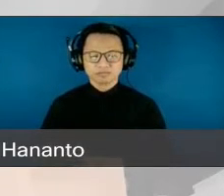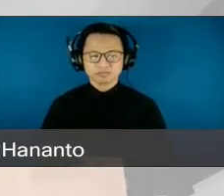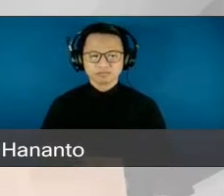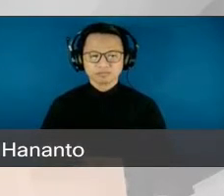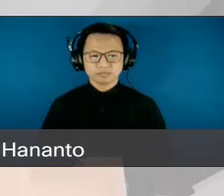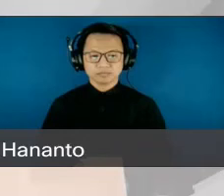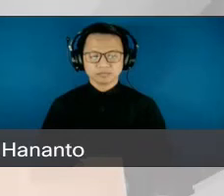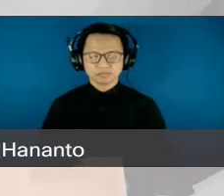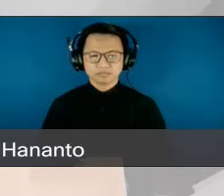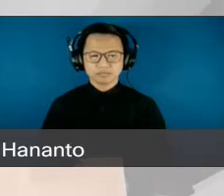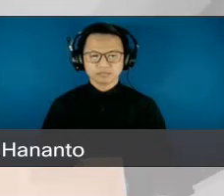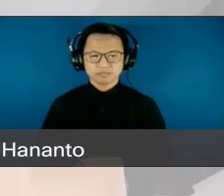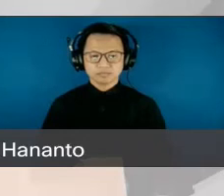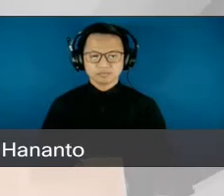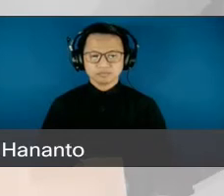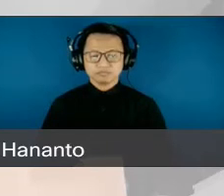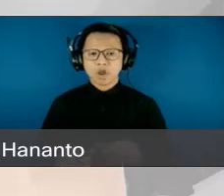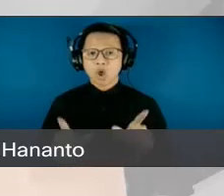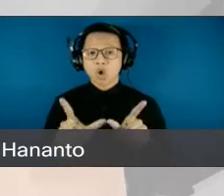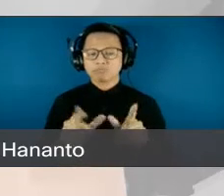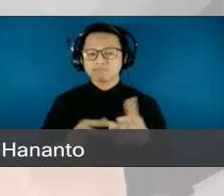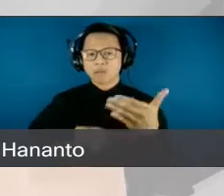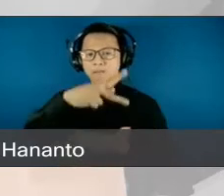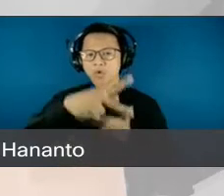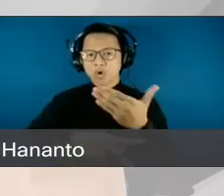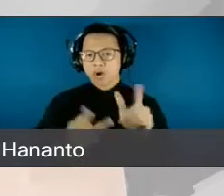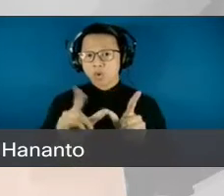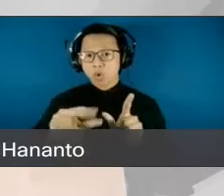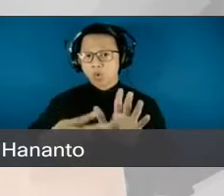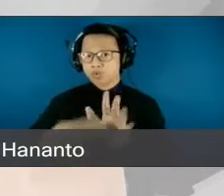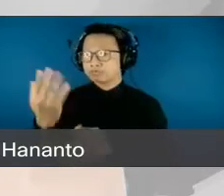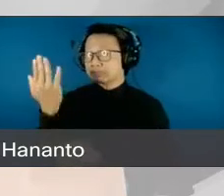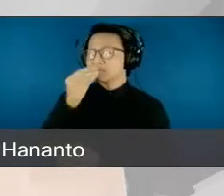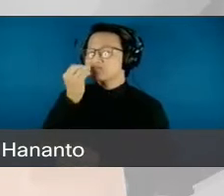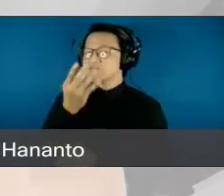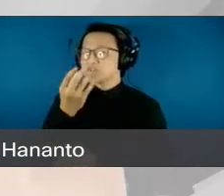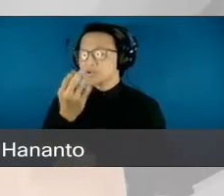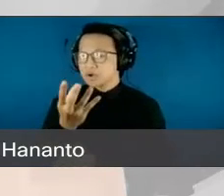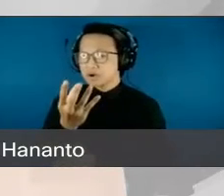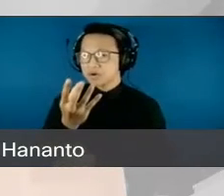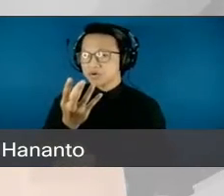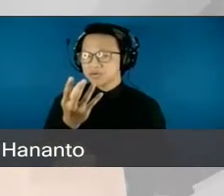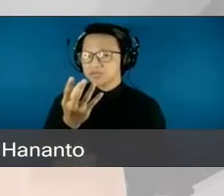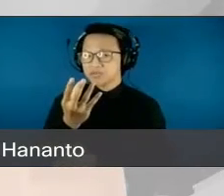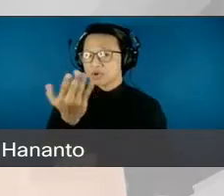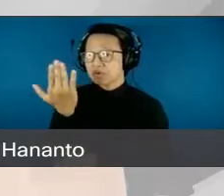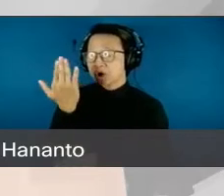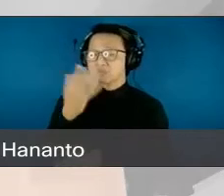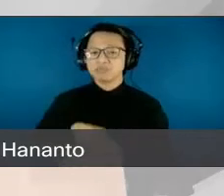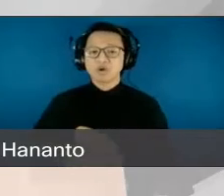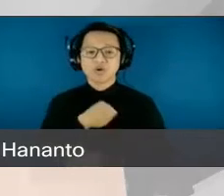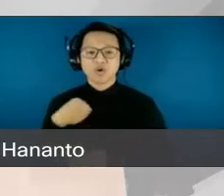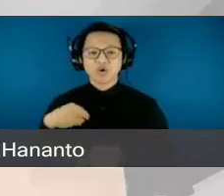of individuals. Yeah. WIN program ini juga seperti tadi yang dijelaskan presenter sebelumnya, Dr. Koko,